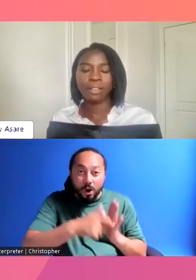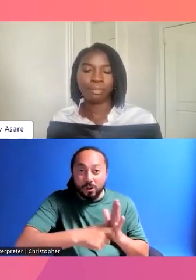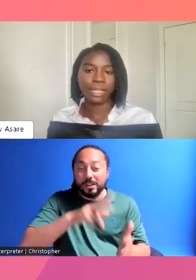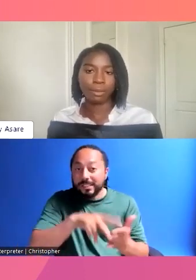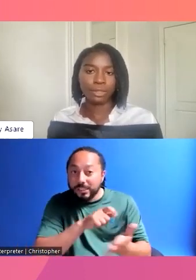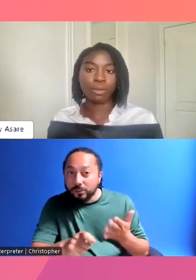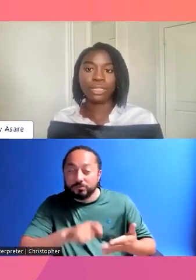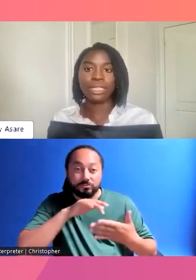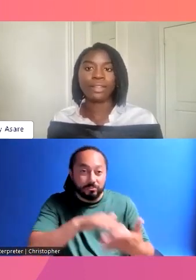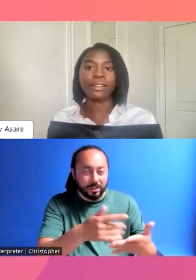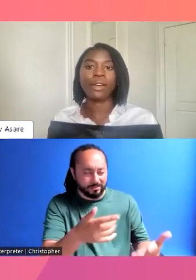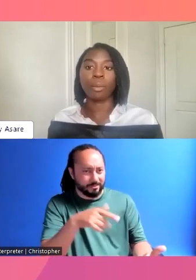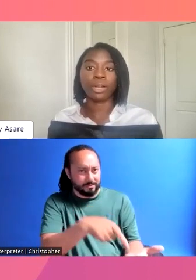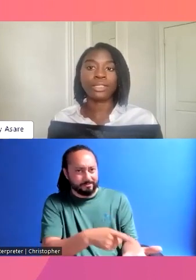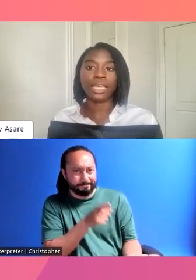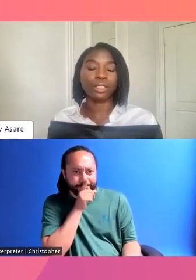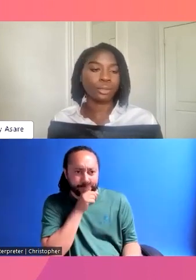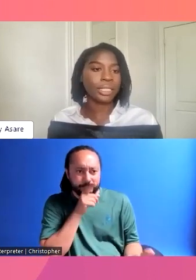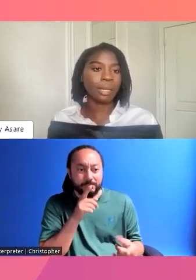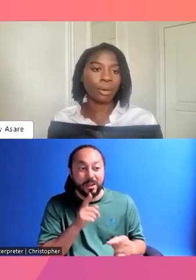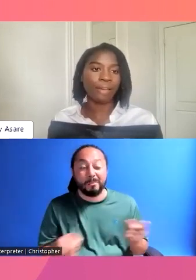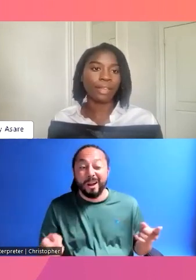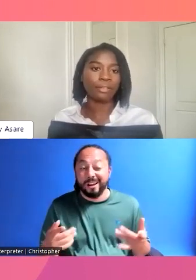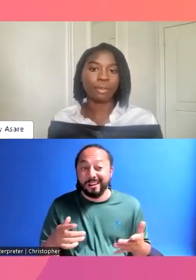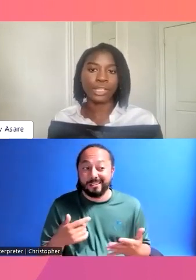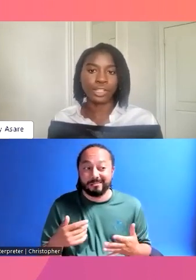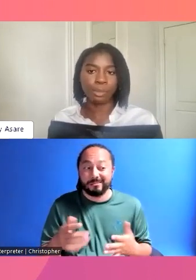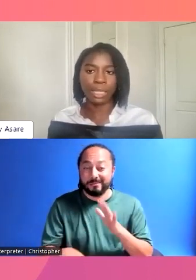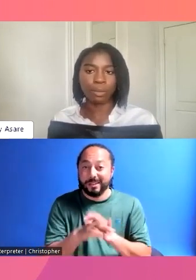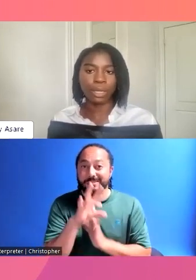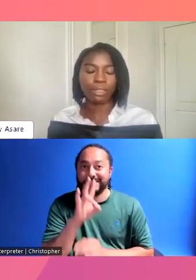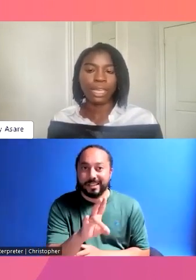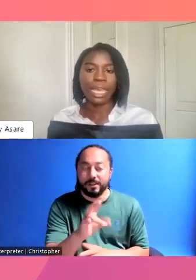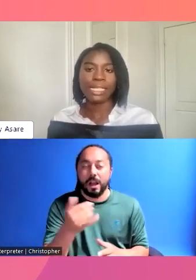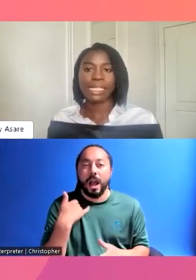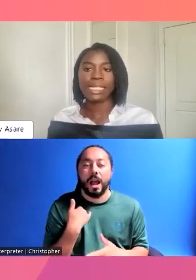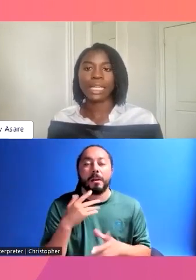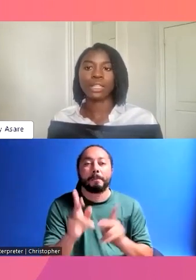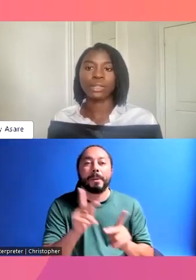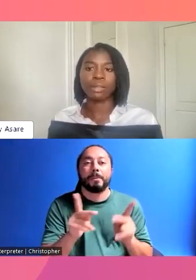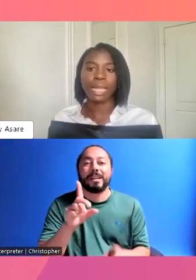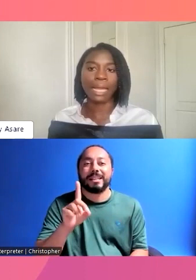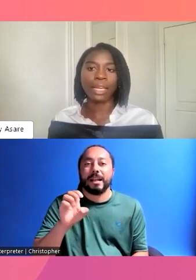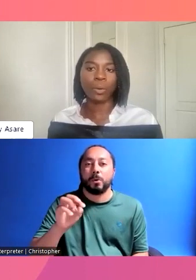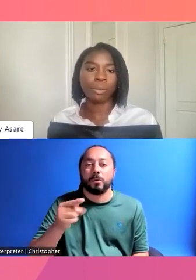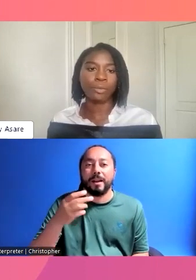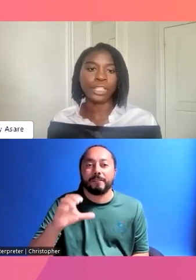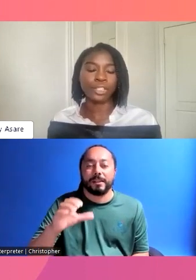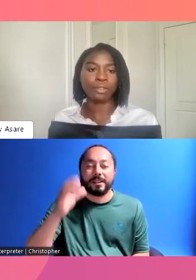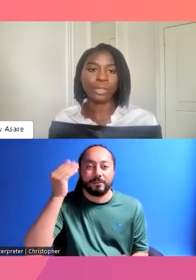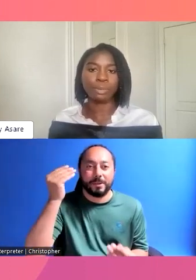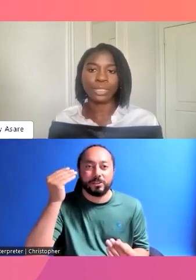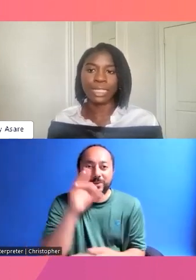le travail et la littérature. Et seulement 7 des 44 articles incluaient de l'information démographique